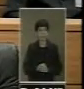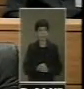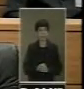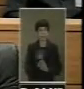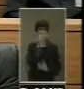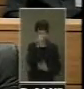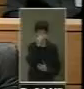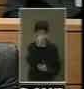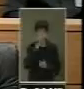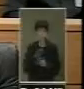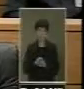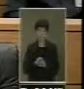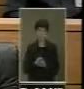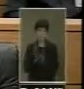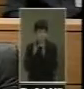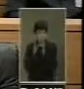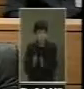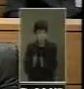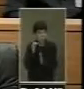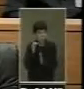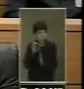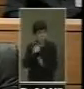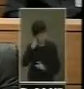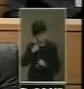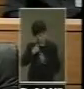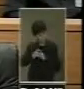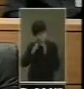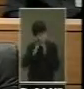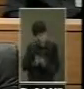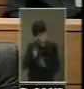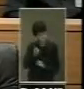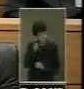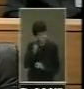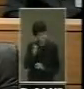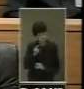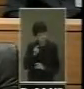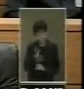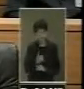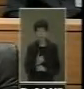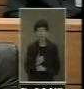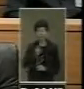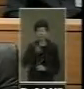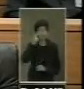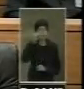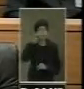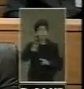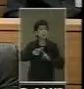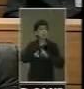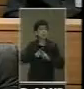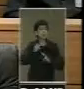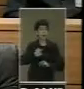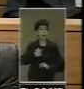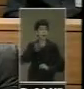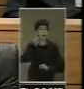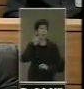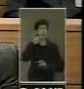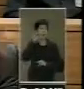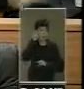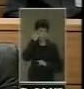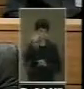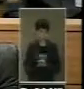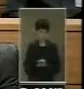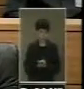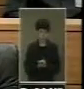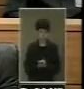เพราะคนที่เป็นคนดีเชื่อมั่นเป็นคนดีนั้นส่วนมากจะคิดสุดโต่งครับขอประทานโ